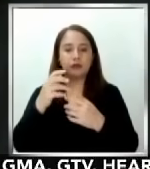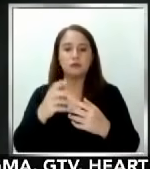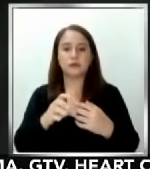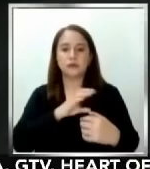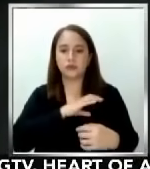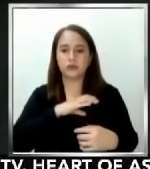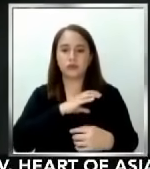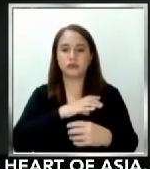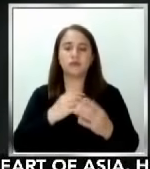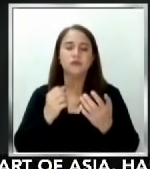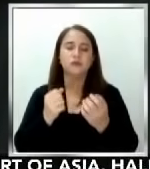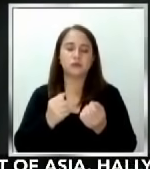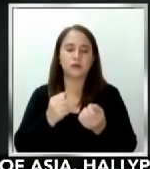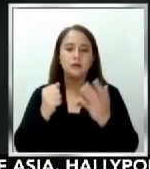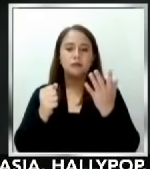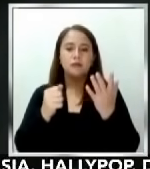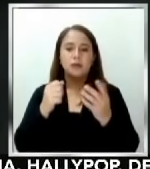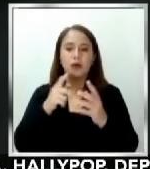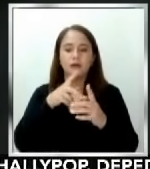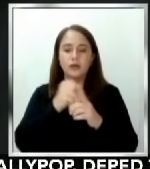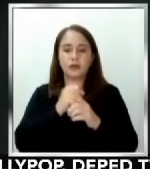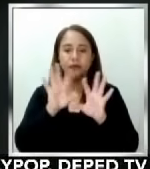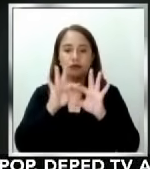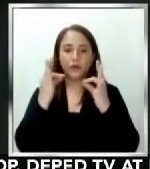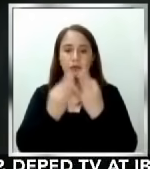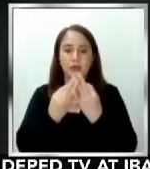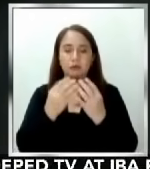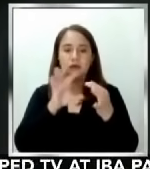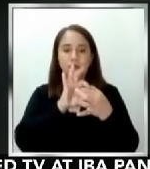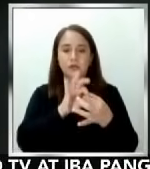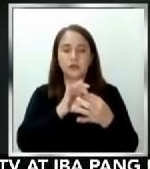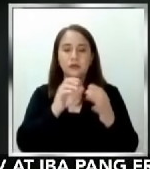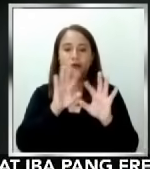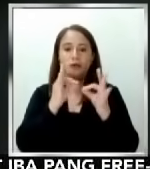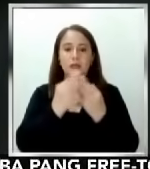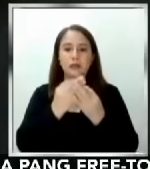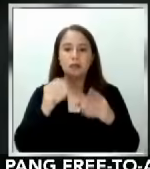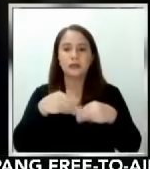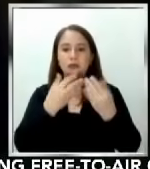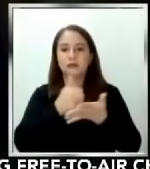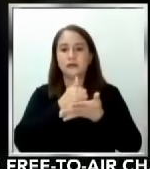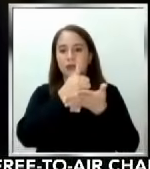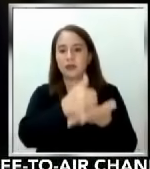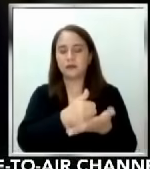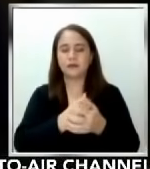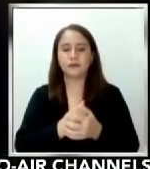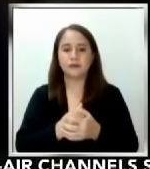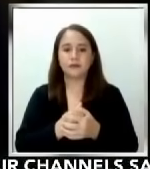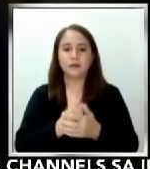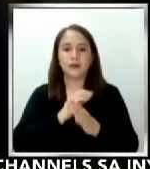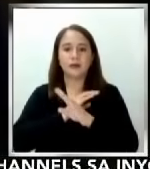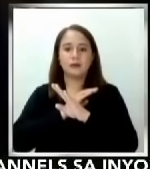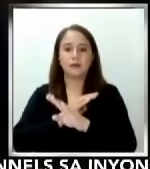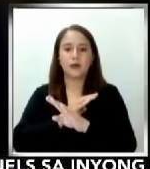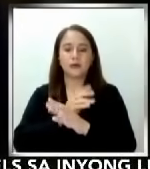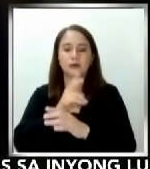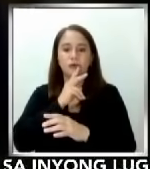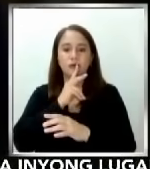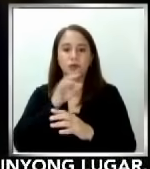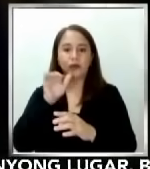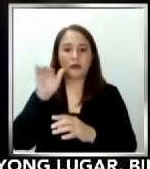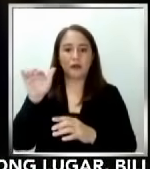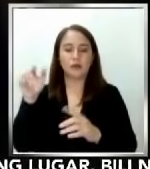biktima. Nakipag-ugnayan na rin daw sila sa pamilya ni Antasuda para magpahatid ng tulong. Banned na rin ang suspect sa Grab habang patuloy